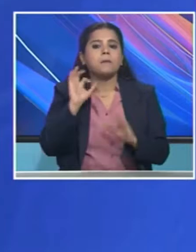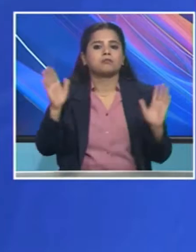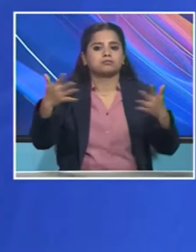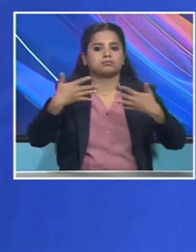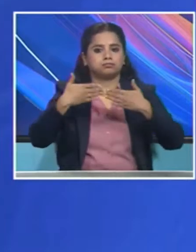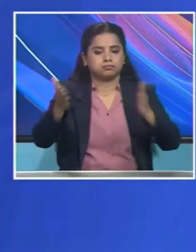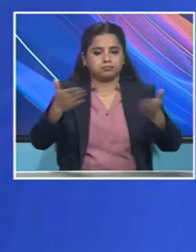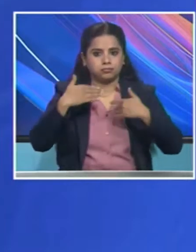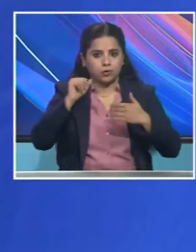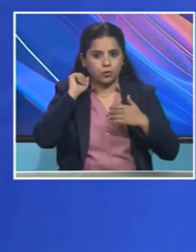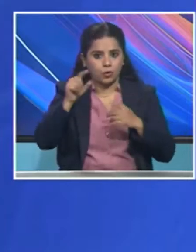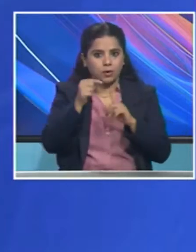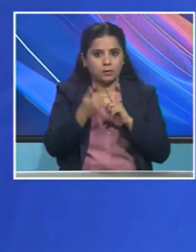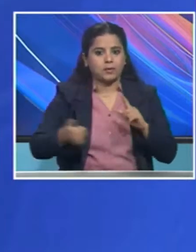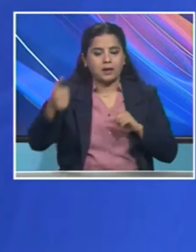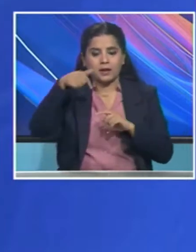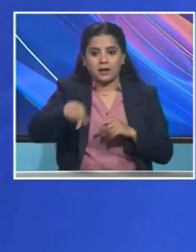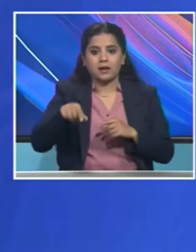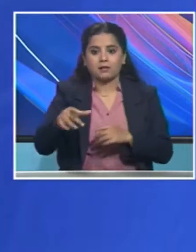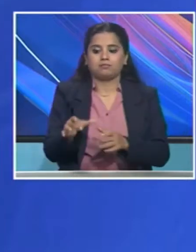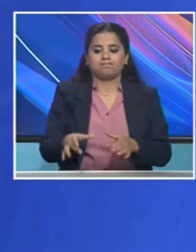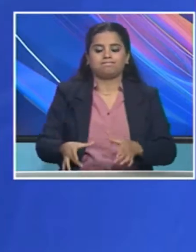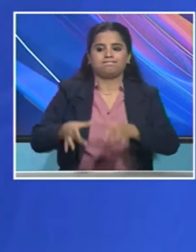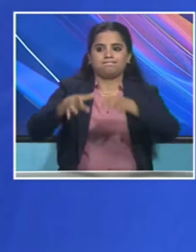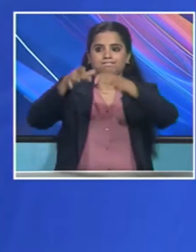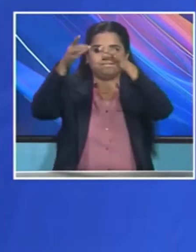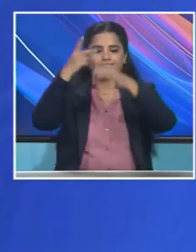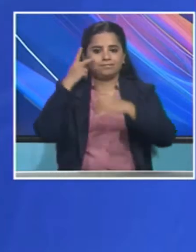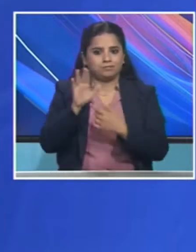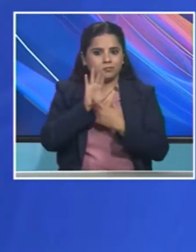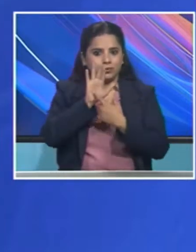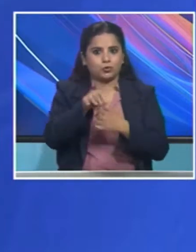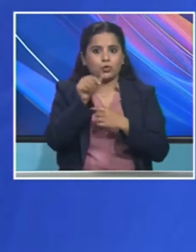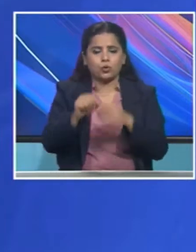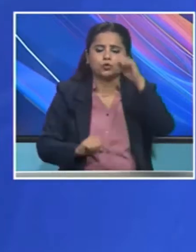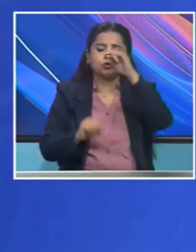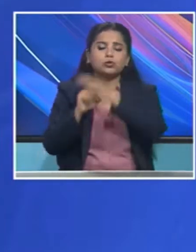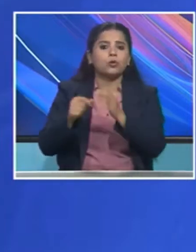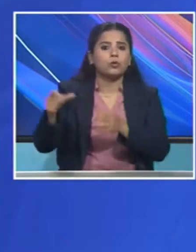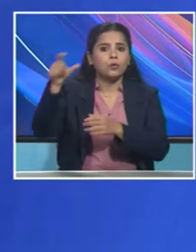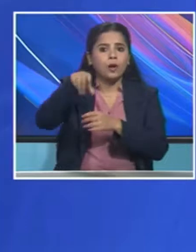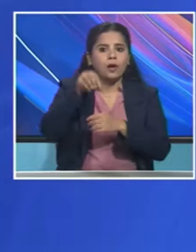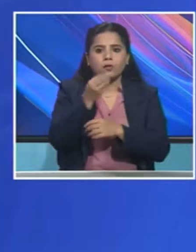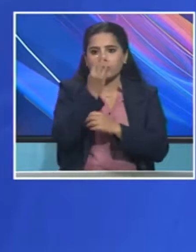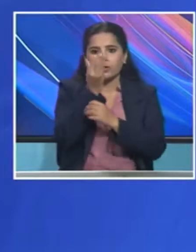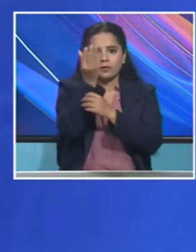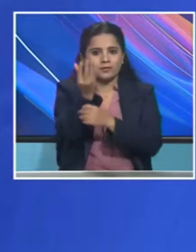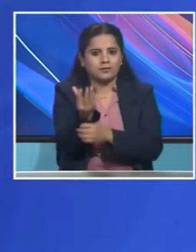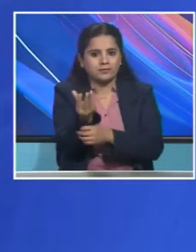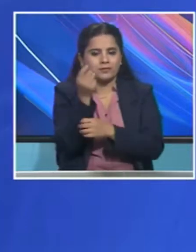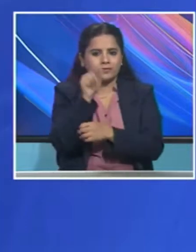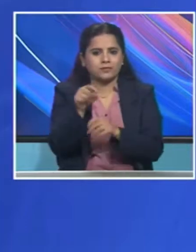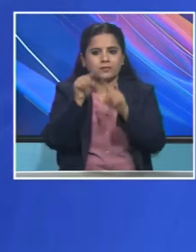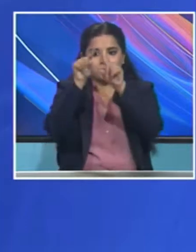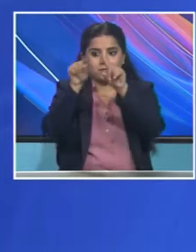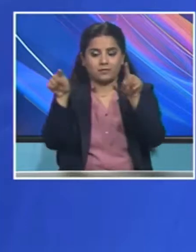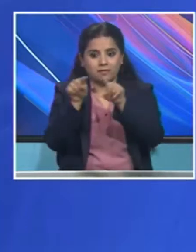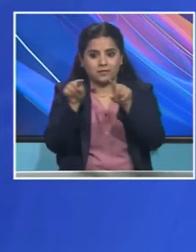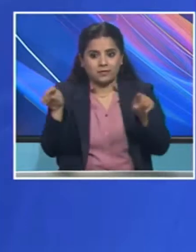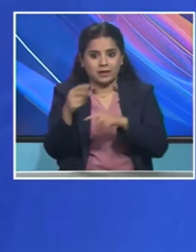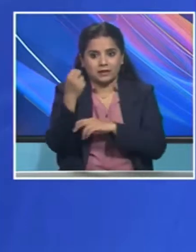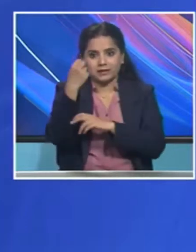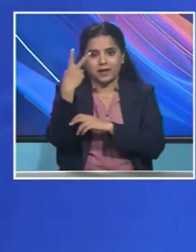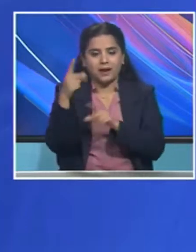और ये जयपुर स्तंभ, जिसके ऊपर कमल और सितारा,